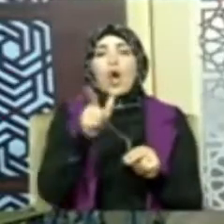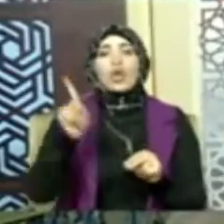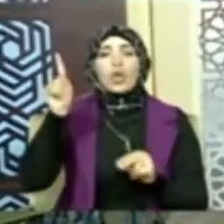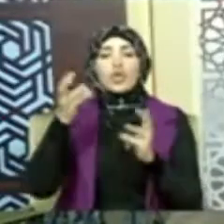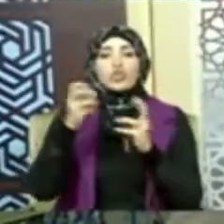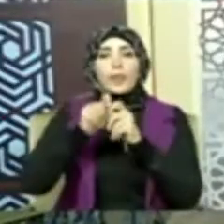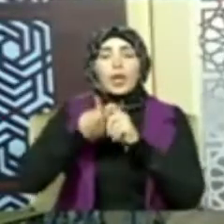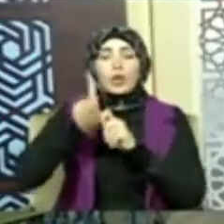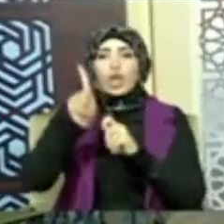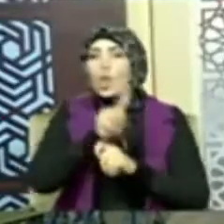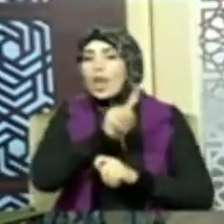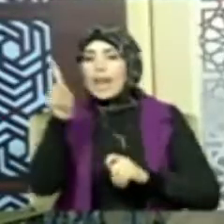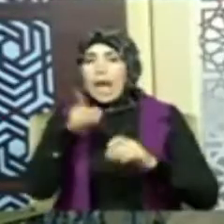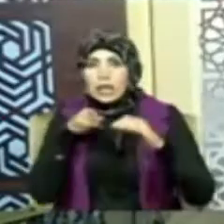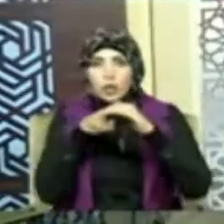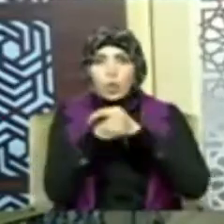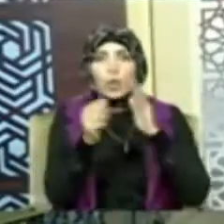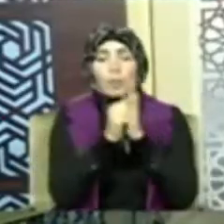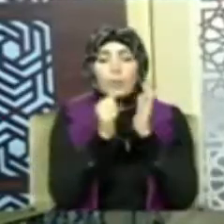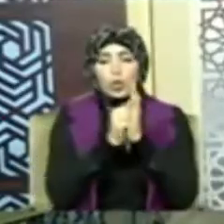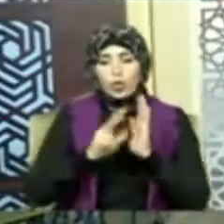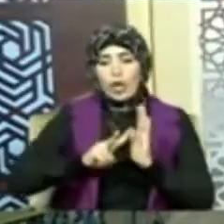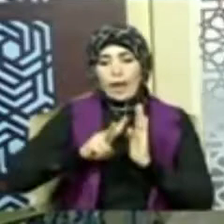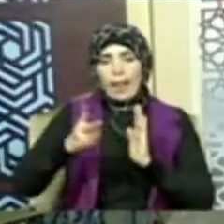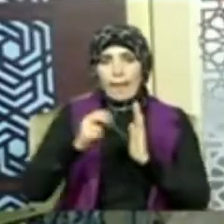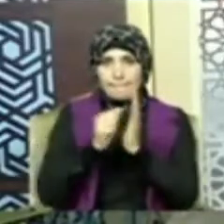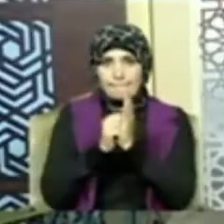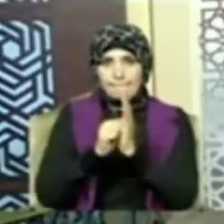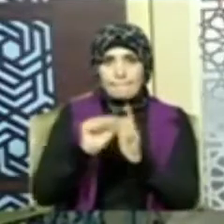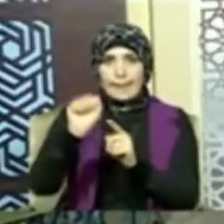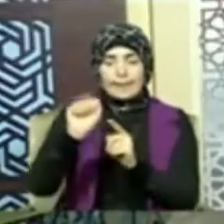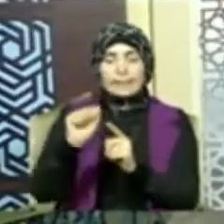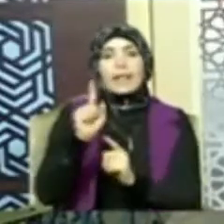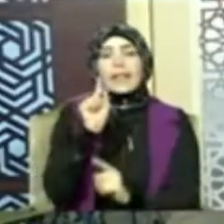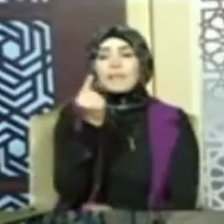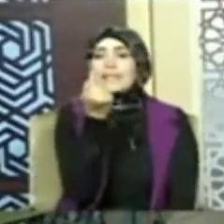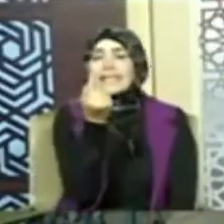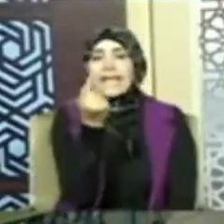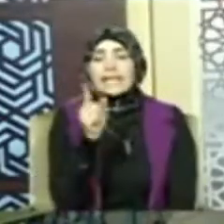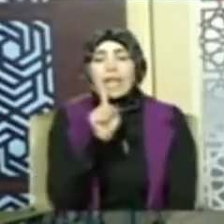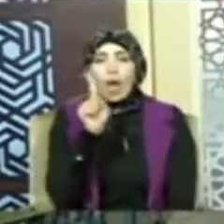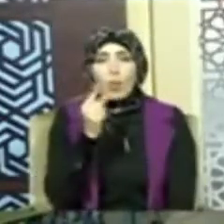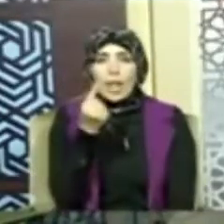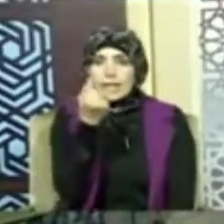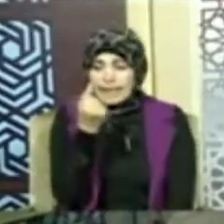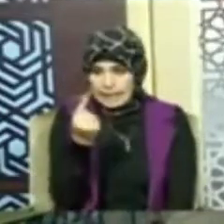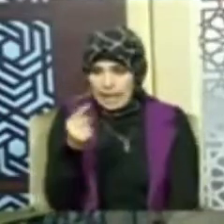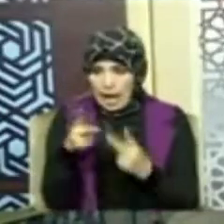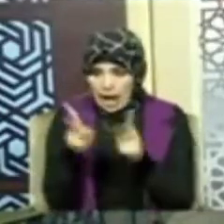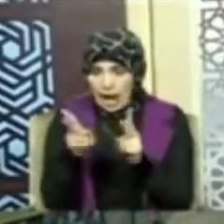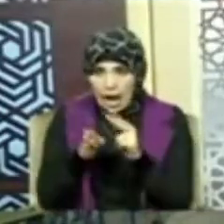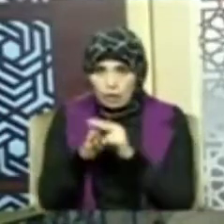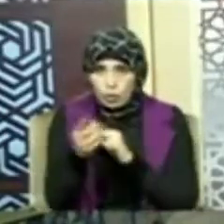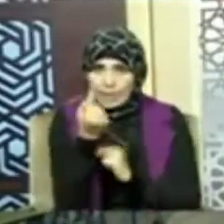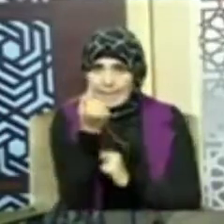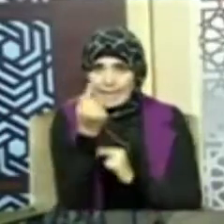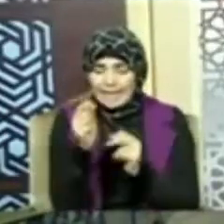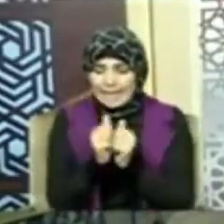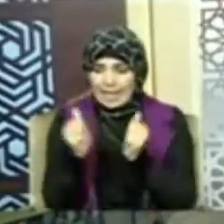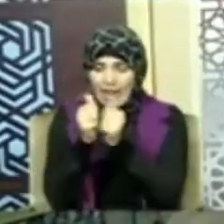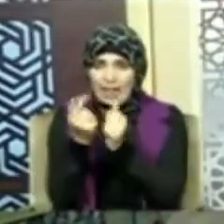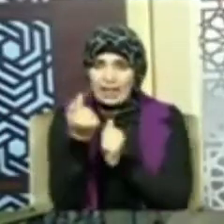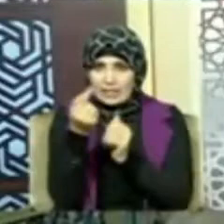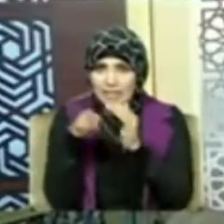غير بيوتكم حتى تستأنسوا وتسلموا على أهلها، التفسير حتى تستأذنوا أهلها،